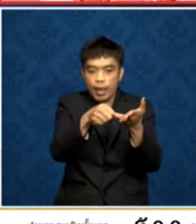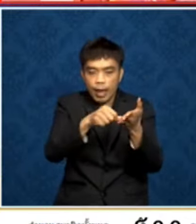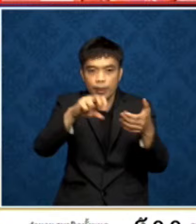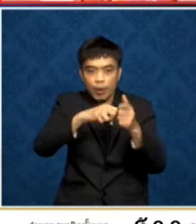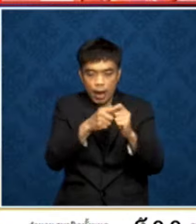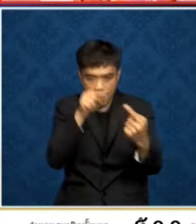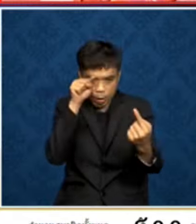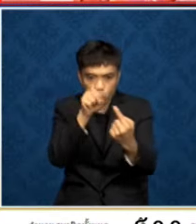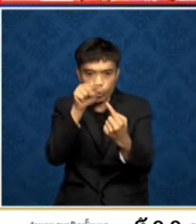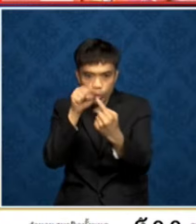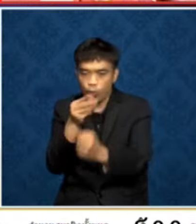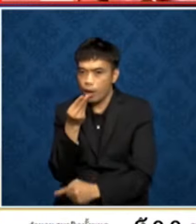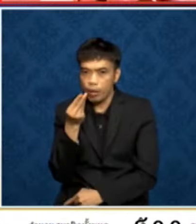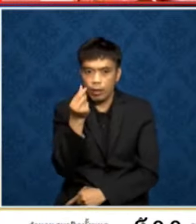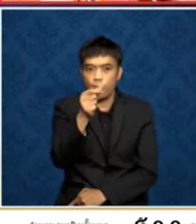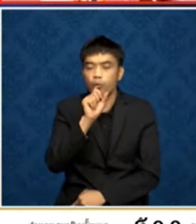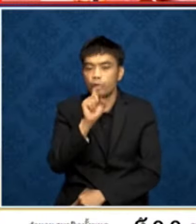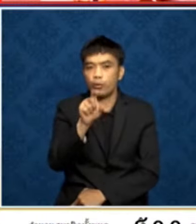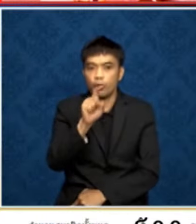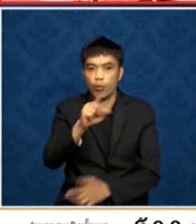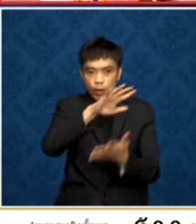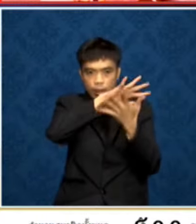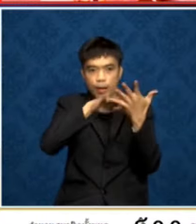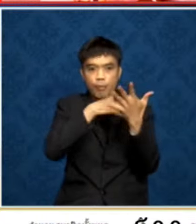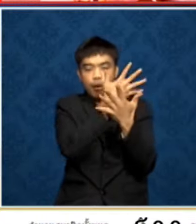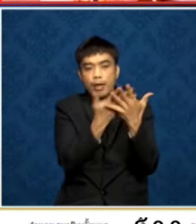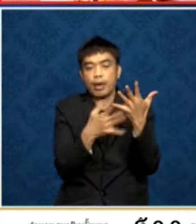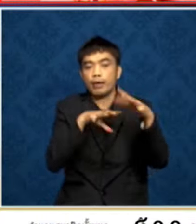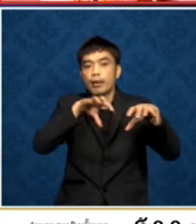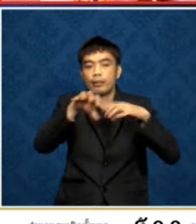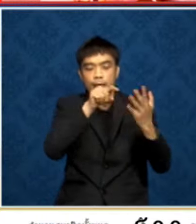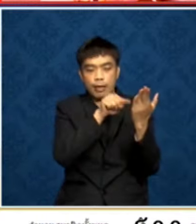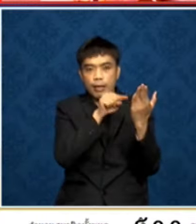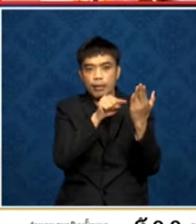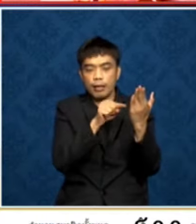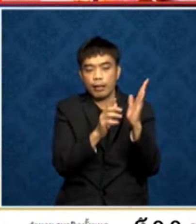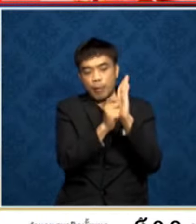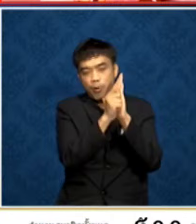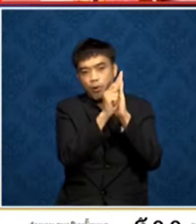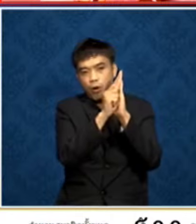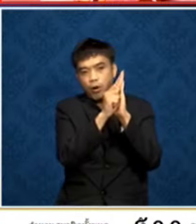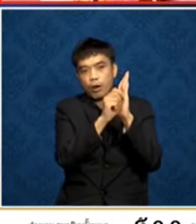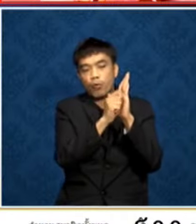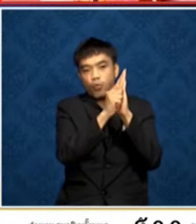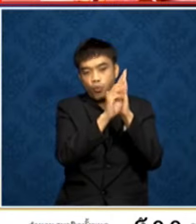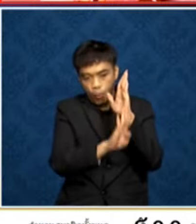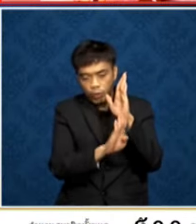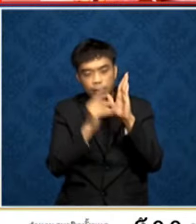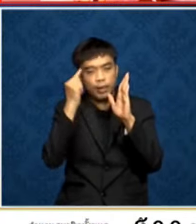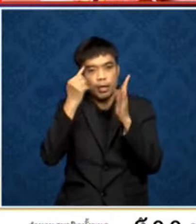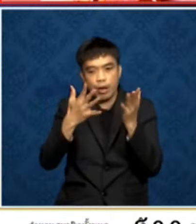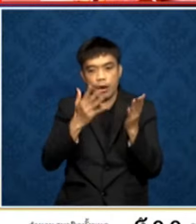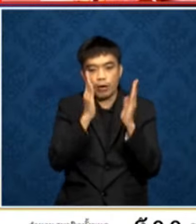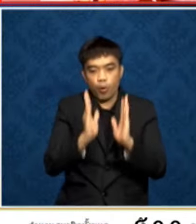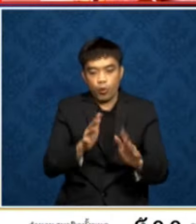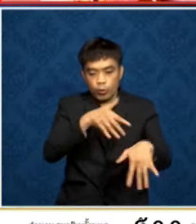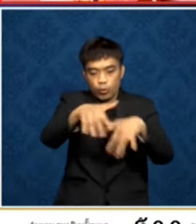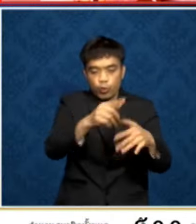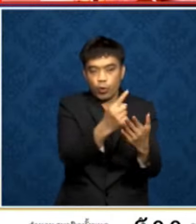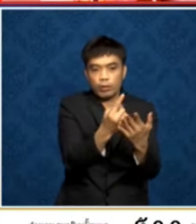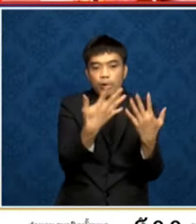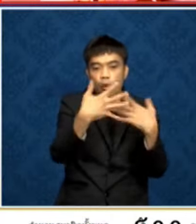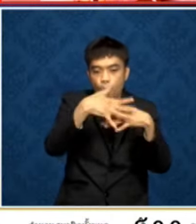ทันท่วงทีจากการจัดทำแผนนี้นะคะทำให้ท้องถิ่นมีส่วนร่วมในการออกแบบงบประมาณเพื่อรับมือ